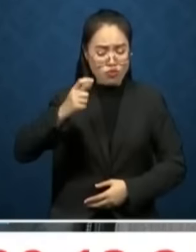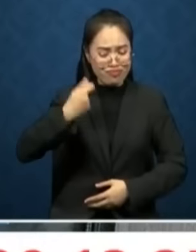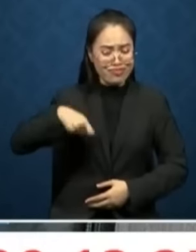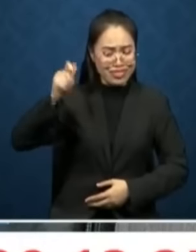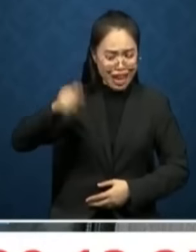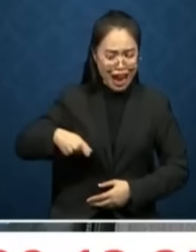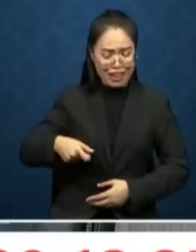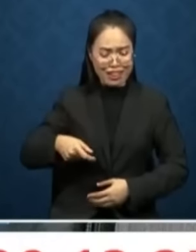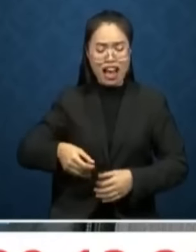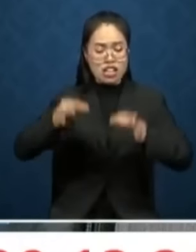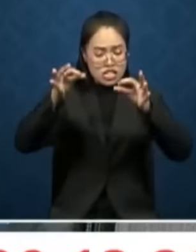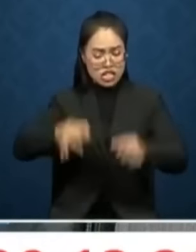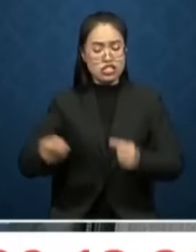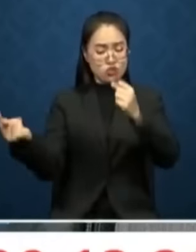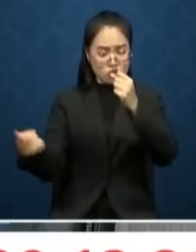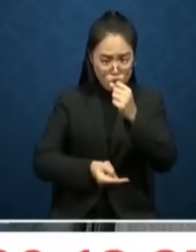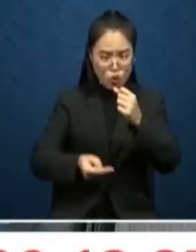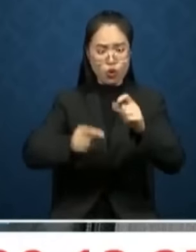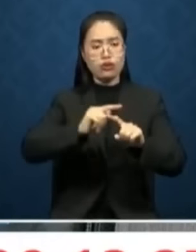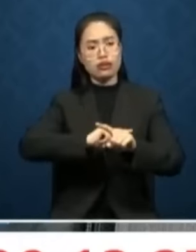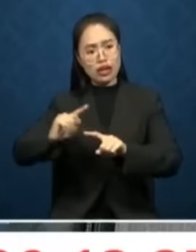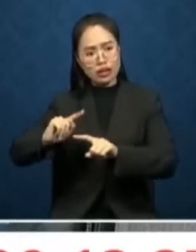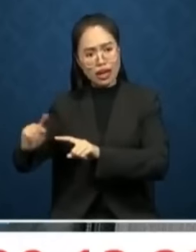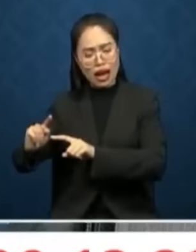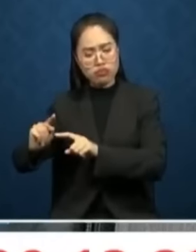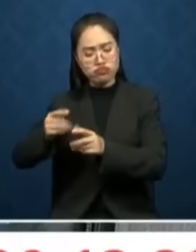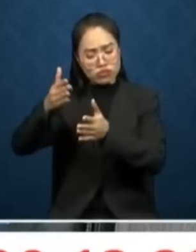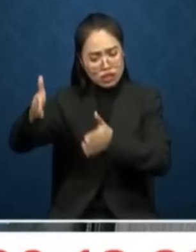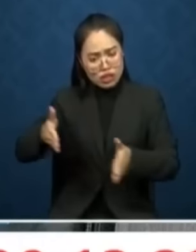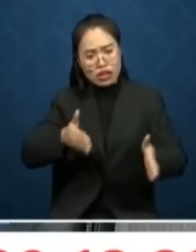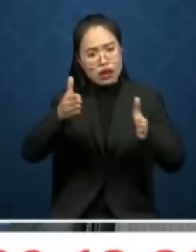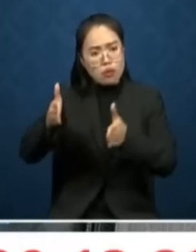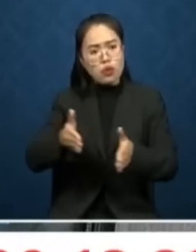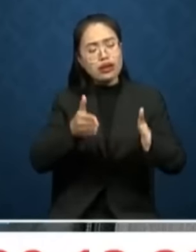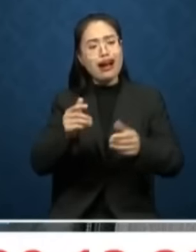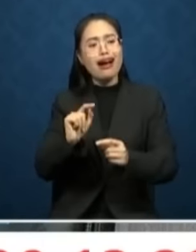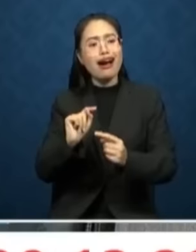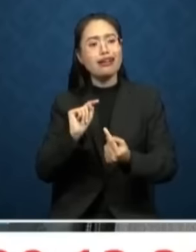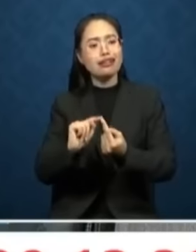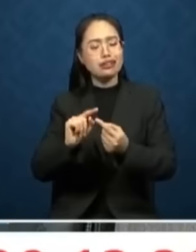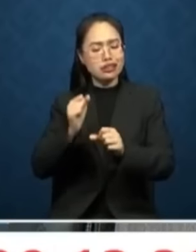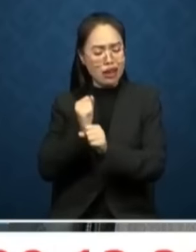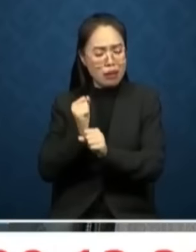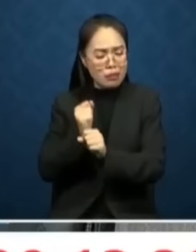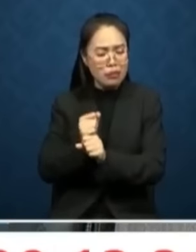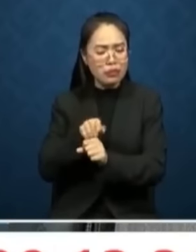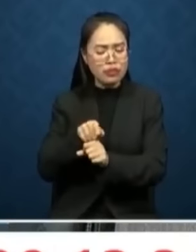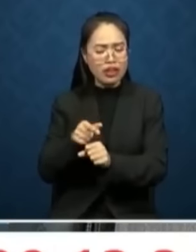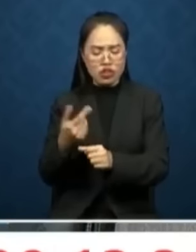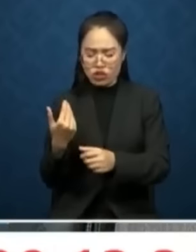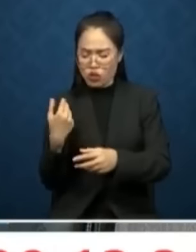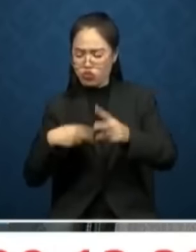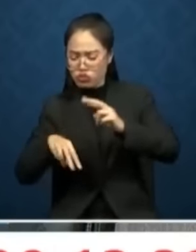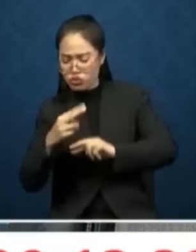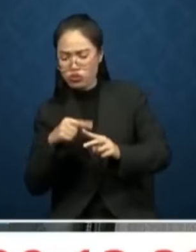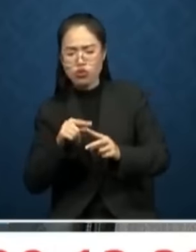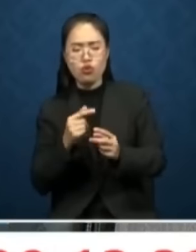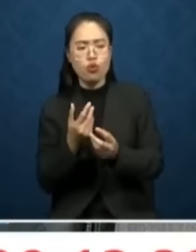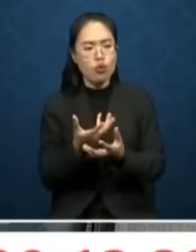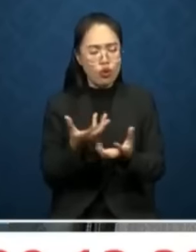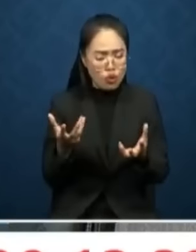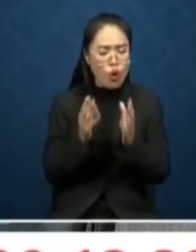ทษผู้กระทำความผิดได้สังคมนี้ใช้จ่ายทรัพยากรทั้งตัวบุคคลทั้งเงินทองทั้งทรัพย์สิน